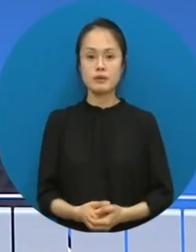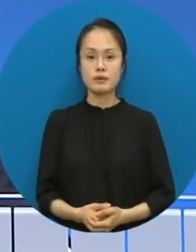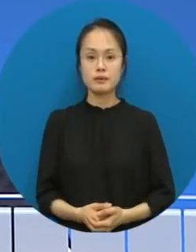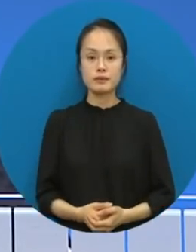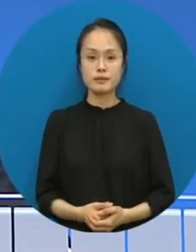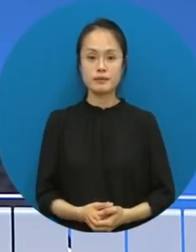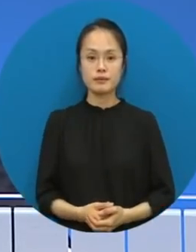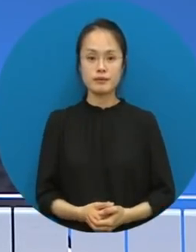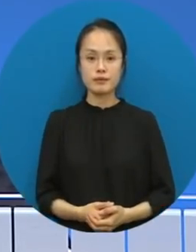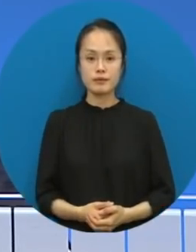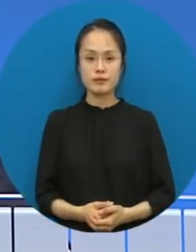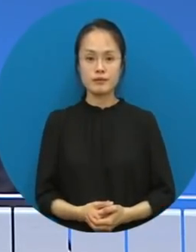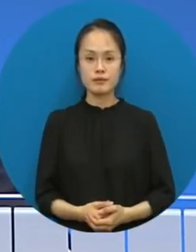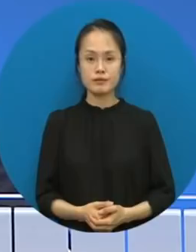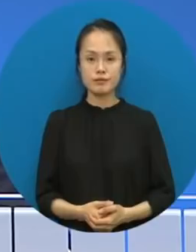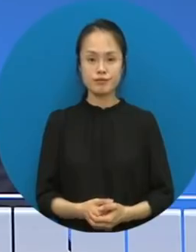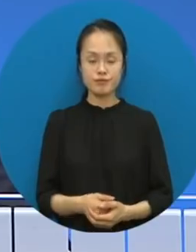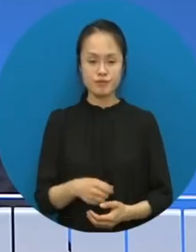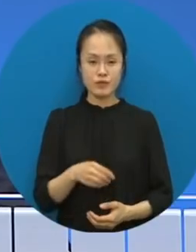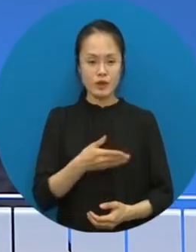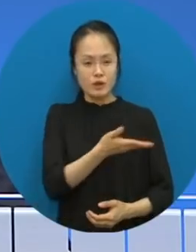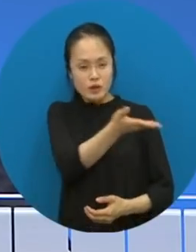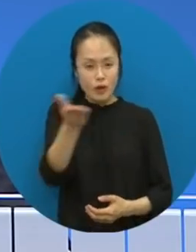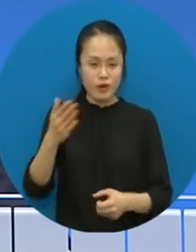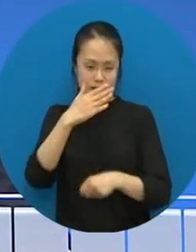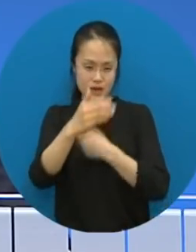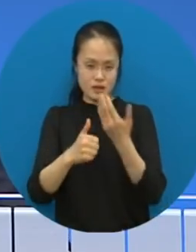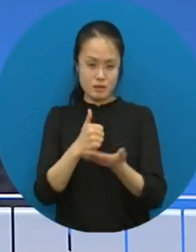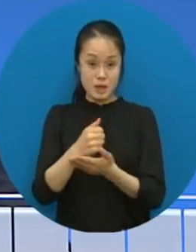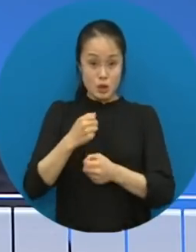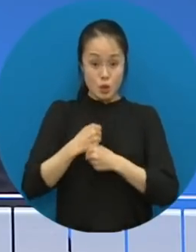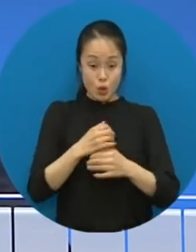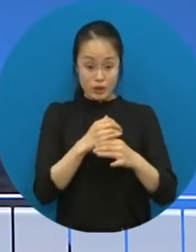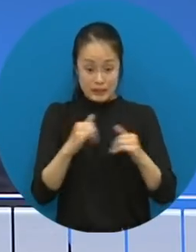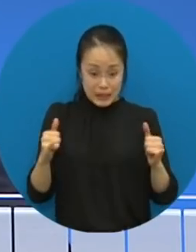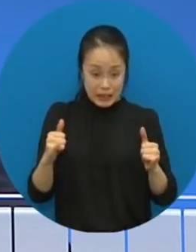너 하나님의 용사들아 상고해보라.